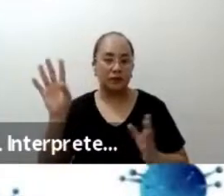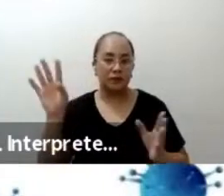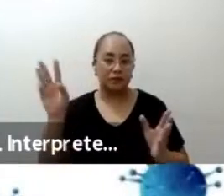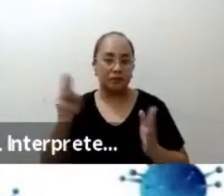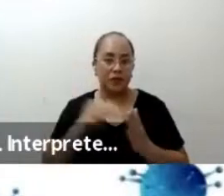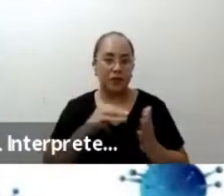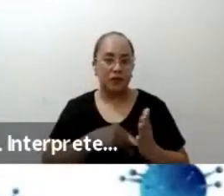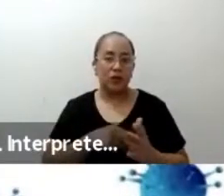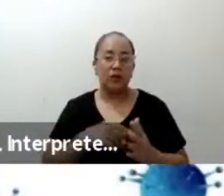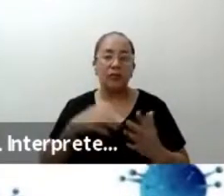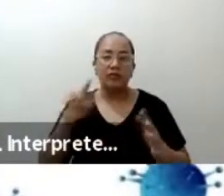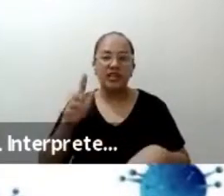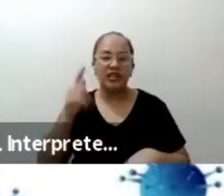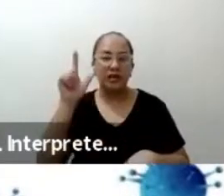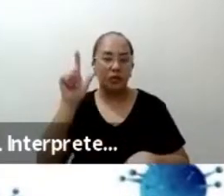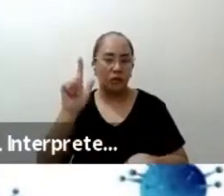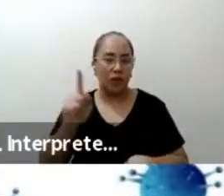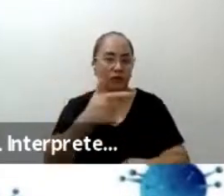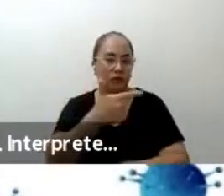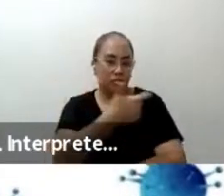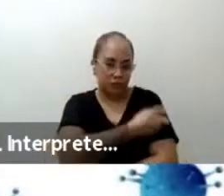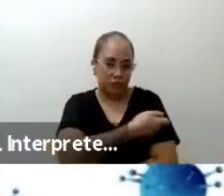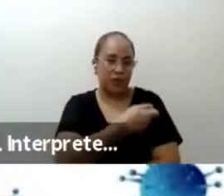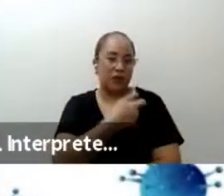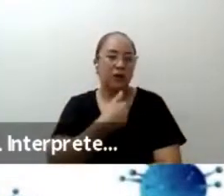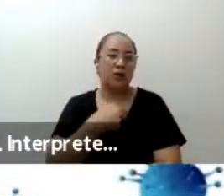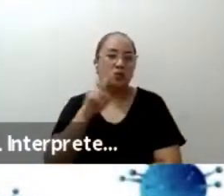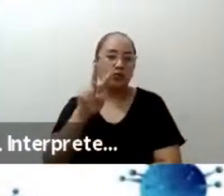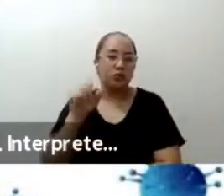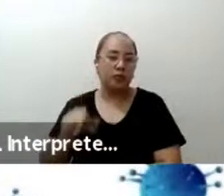one dose, we have 2.6%.